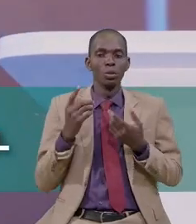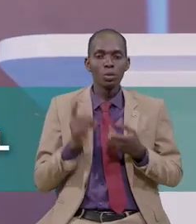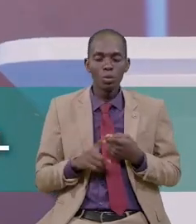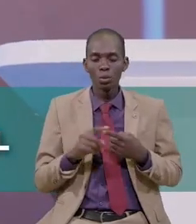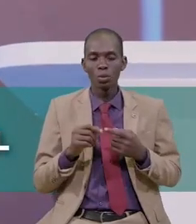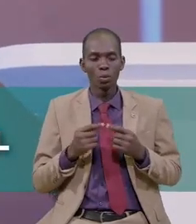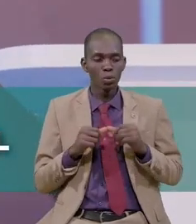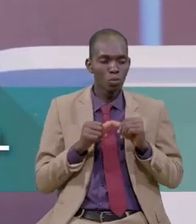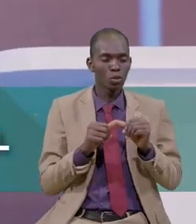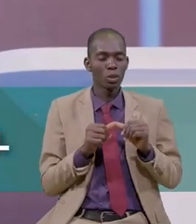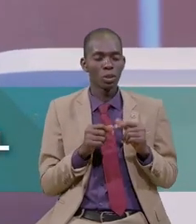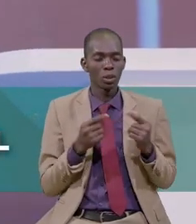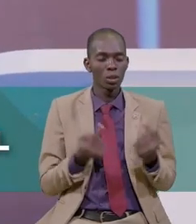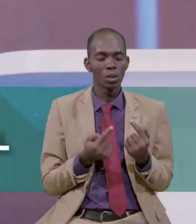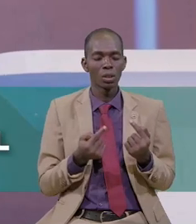péché, péché,